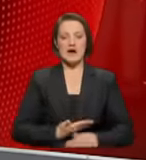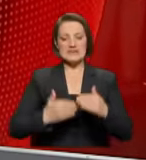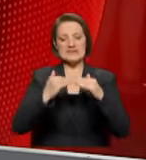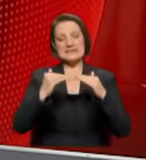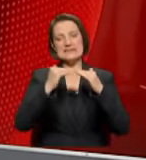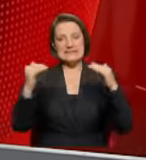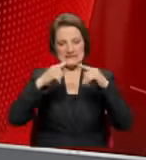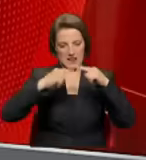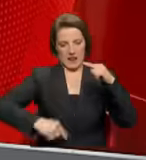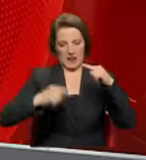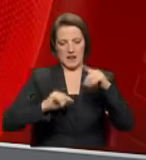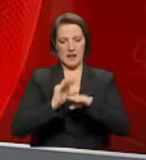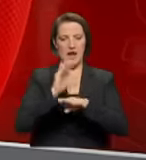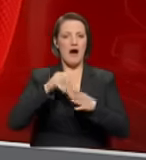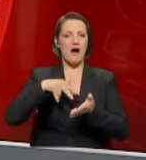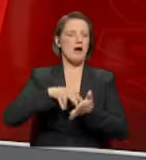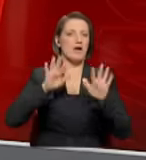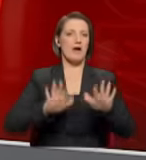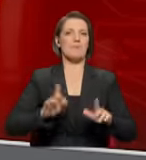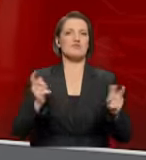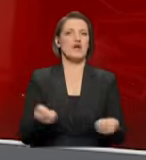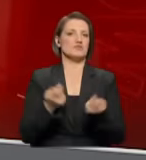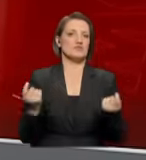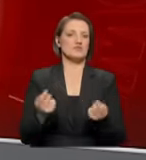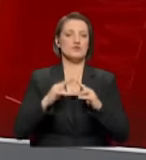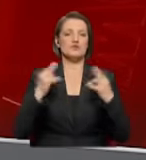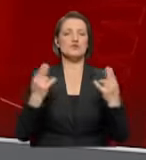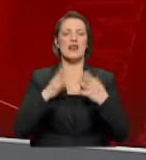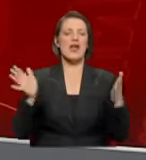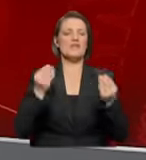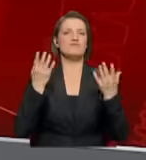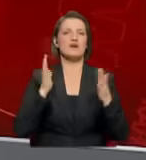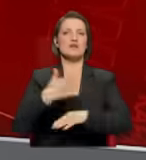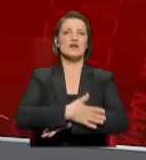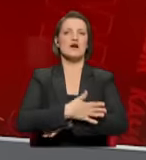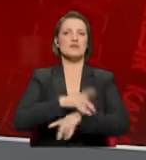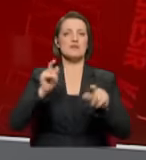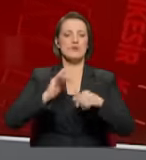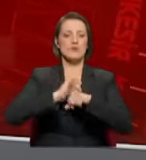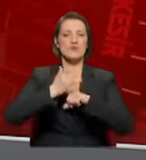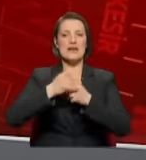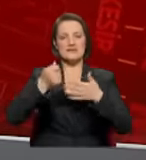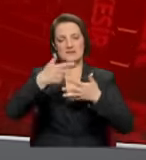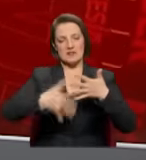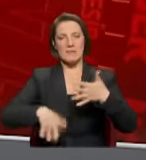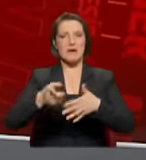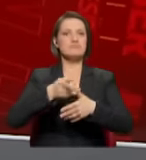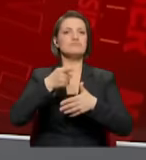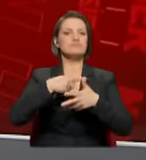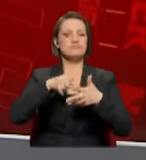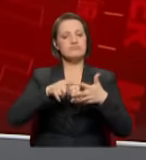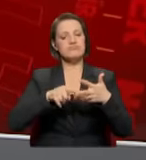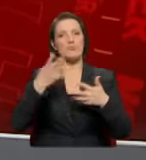sınırının altında yaşaması, hayatta kalmaya çalışması, dünyanın en çok yardım yapan ülkeler sıralamasında ilklerde